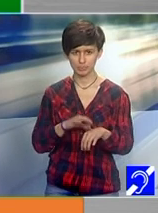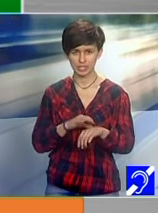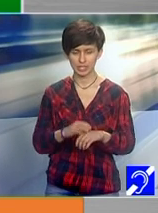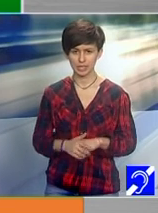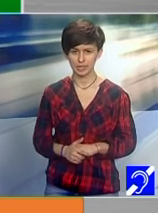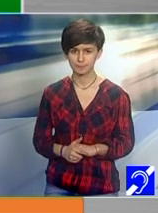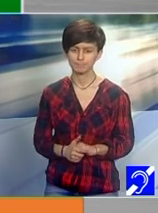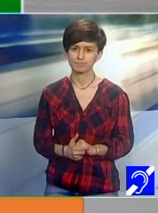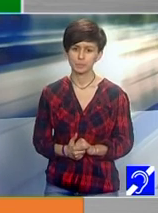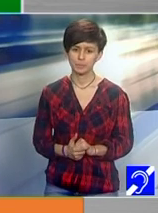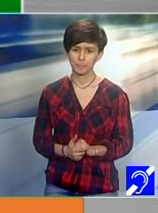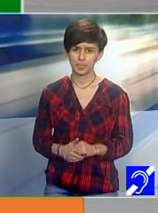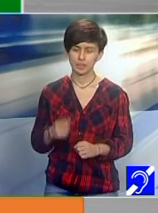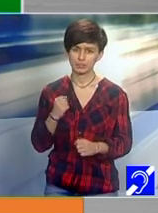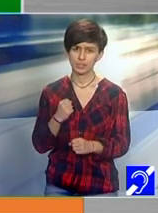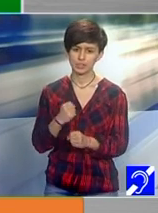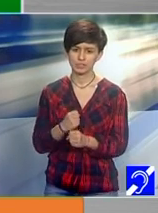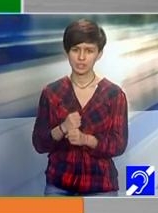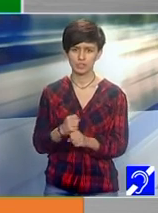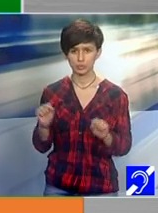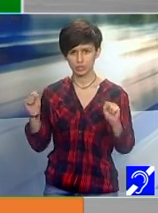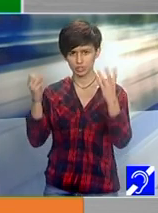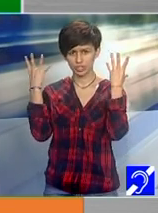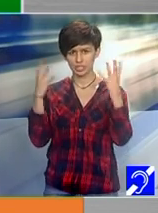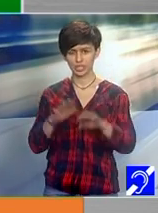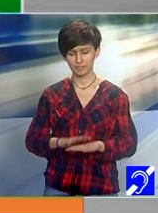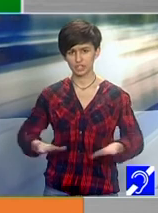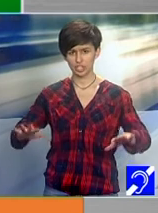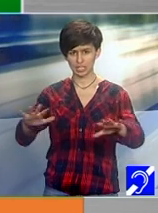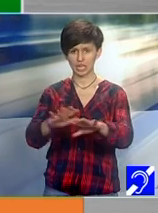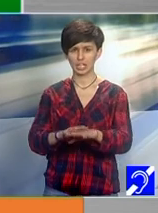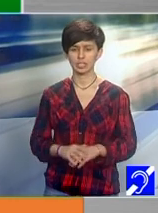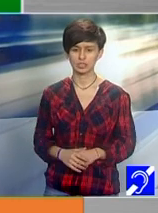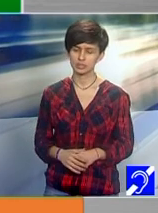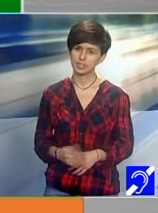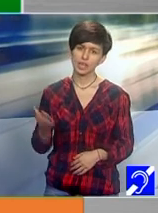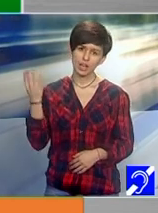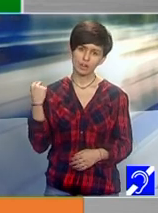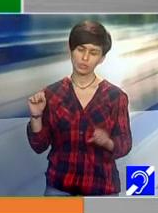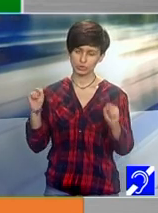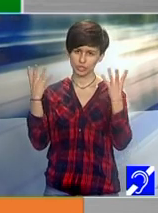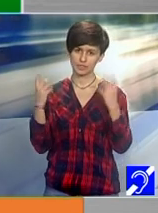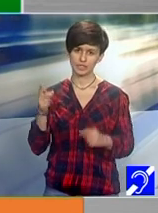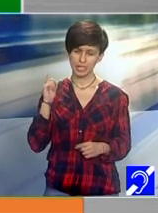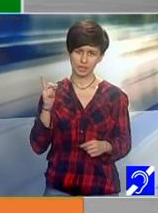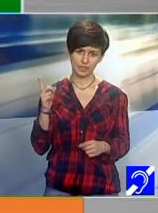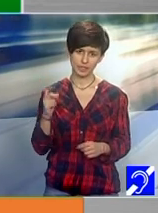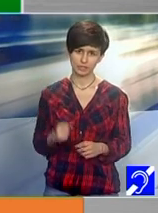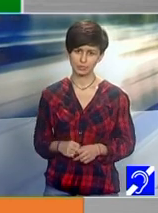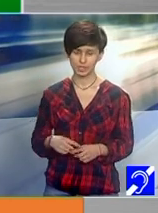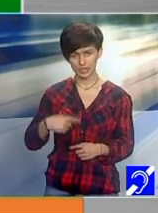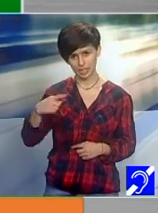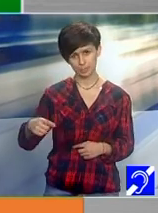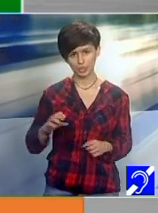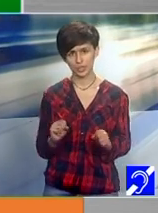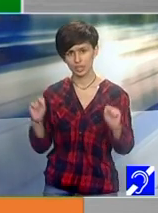S-a trecut chiar și la grevă generală, a fost grevă de avertisment și apoi grevă generală. Credeți